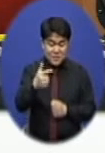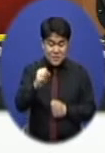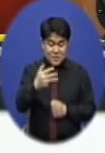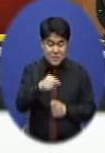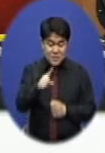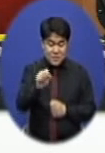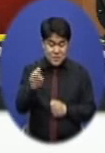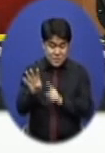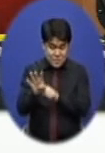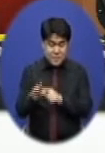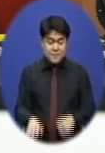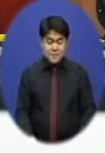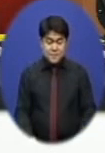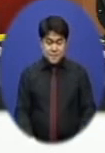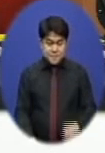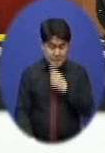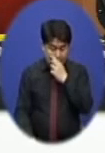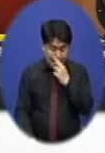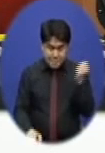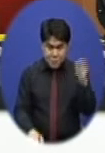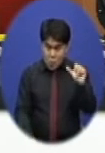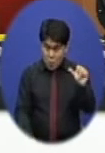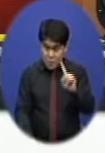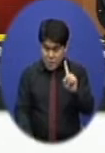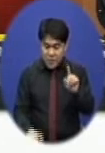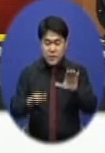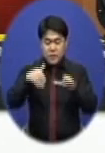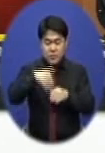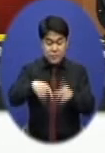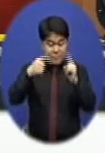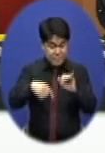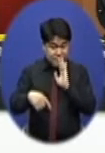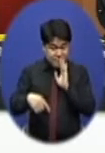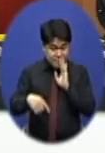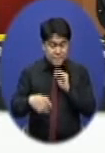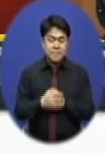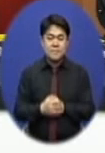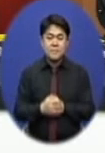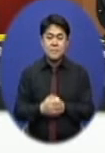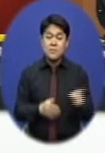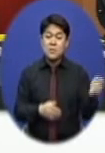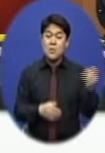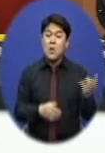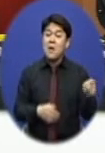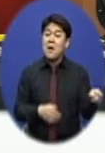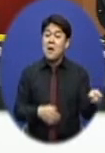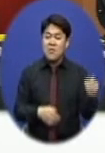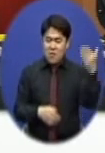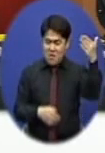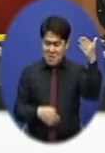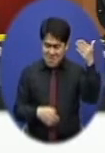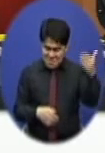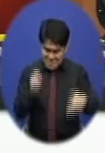떴습니다. 자, ARS 060608-1004번입니다. 네. 제 5번이 네. 심사 투표 번호고요. 그렇죠. 9번째입니다. 그렇습니다.